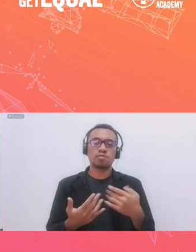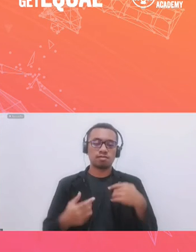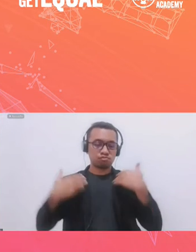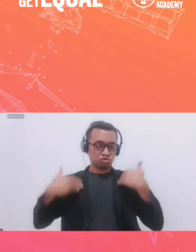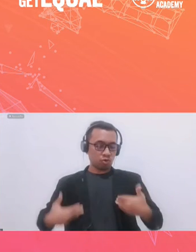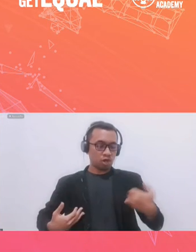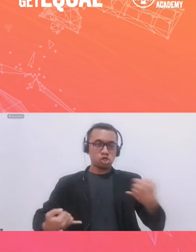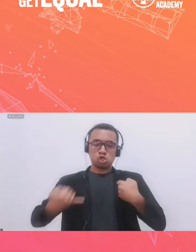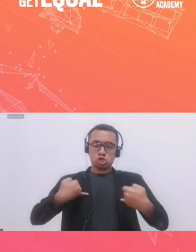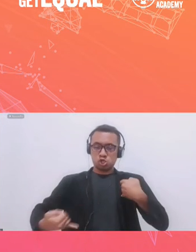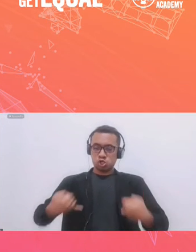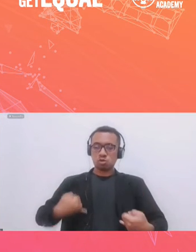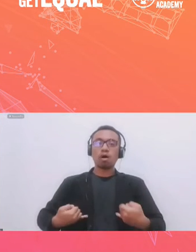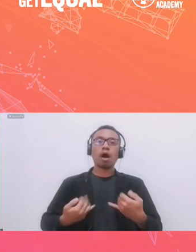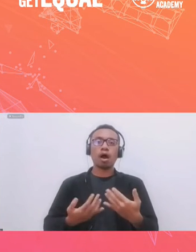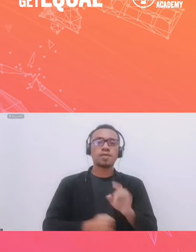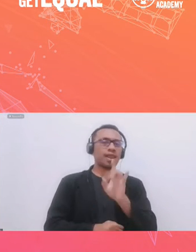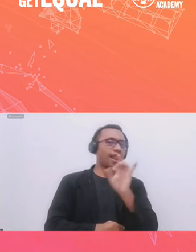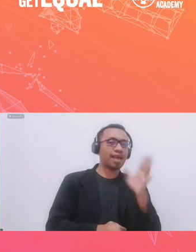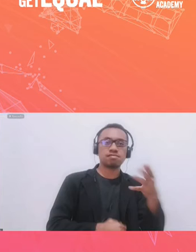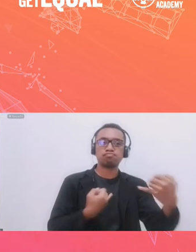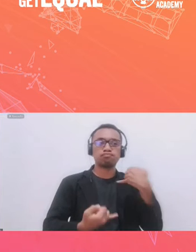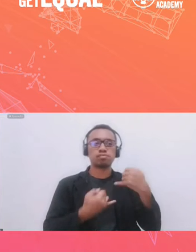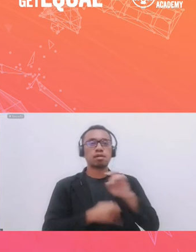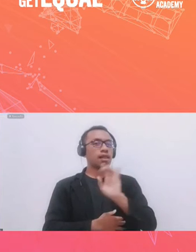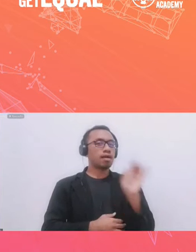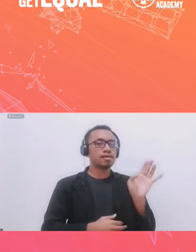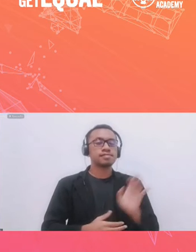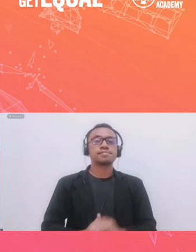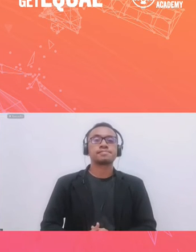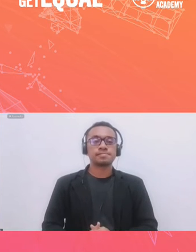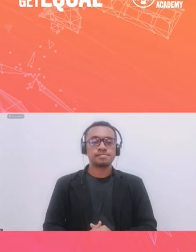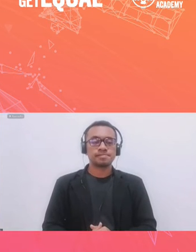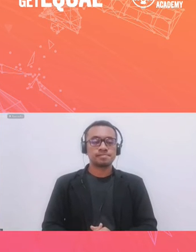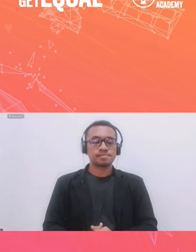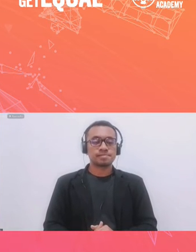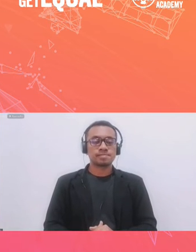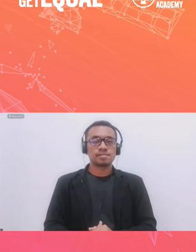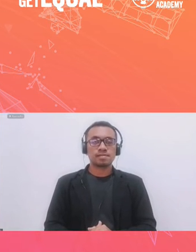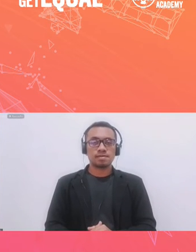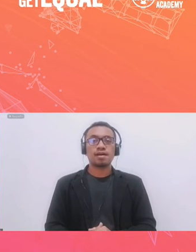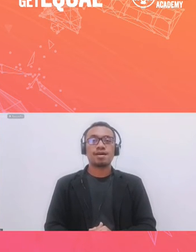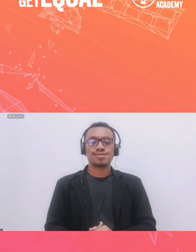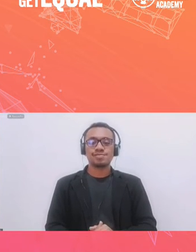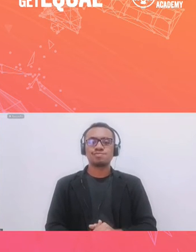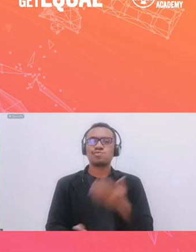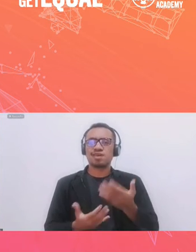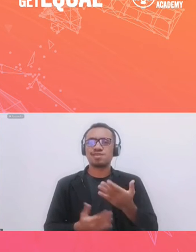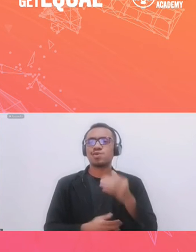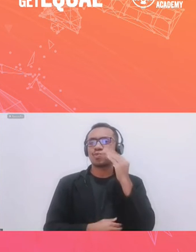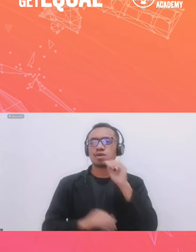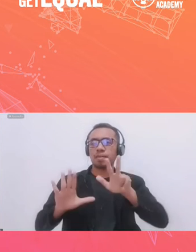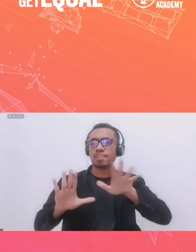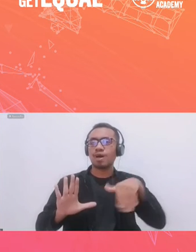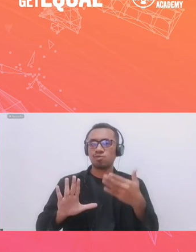dan sebagainya, bentuknya macam-macam ya. Dan itu bahkan dari usia kecil ya, masih 8 tahun begitu